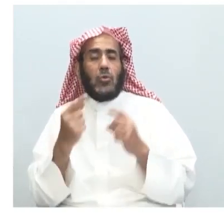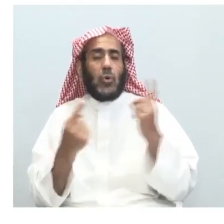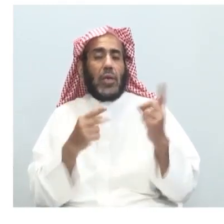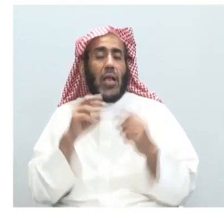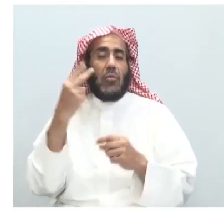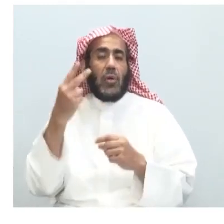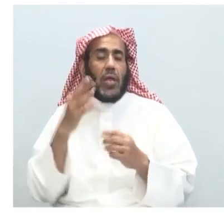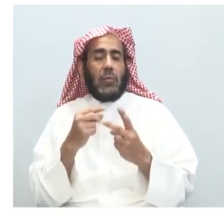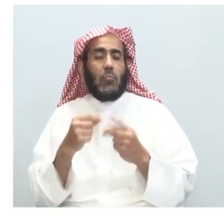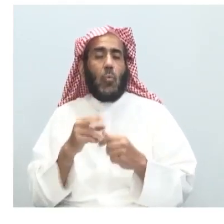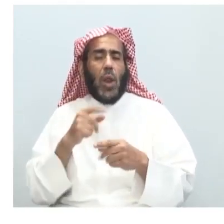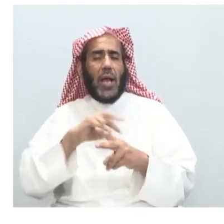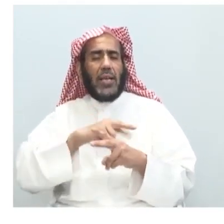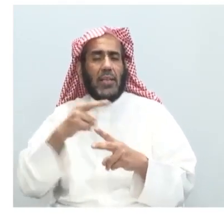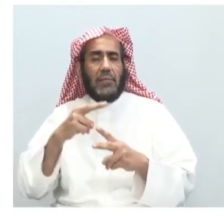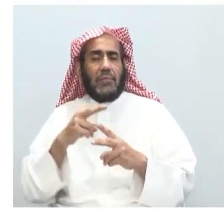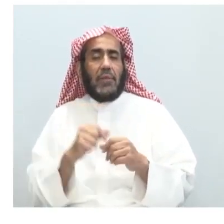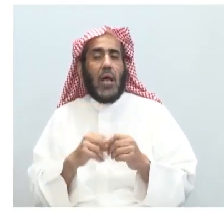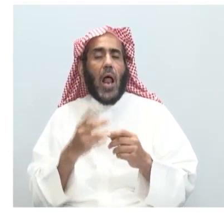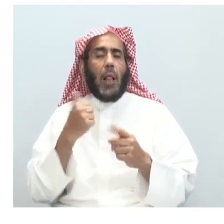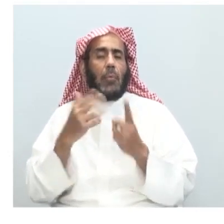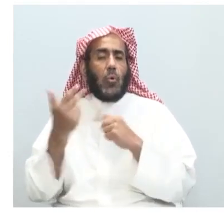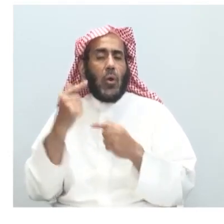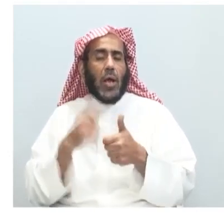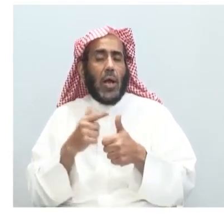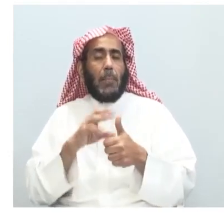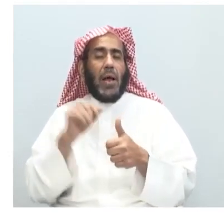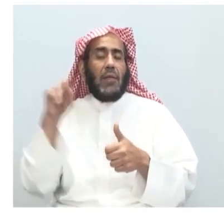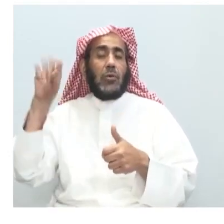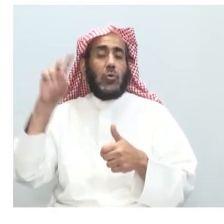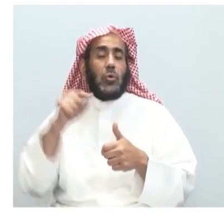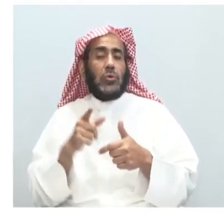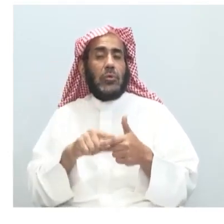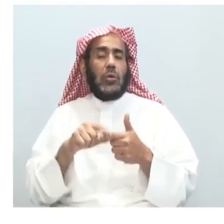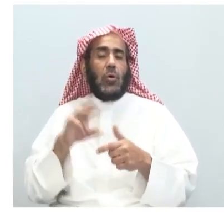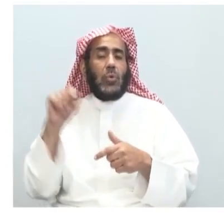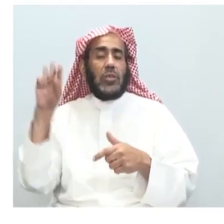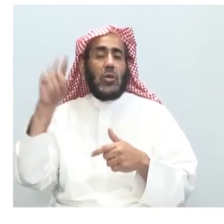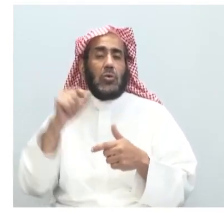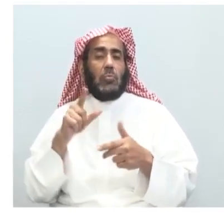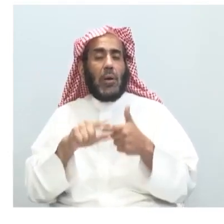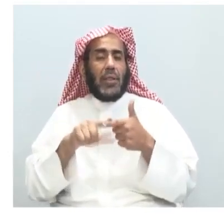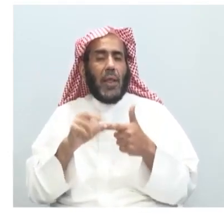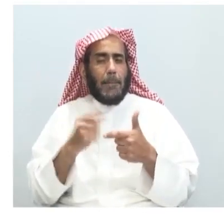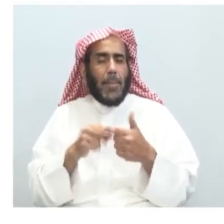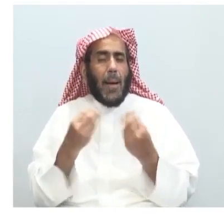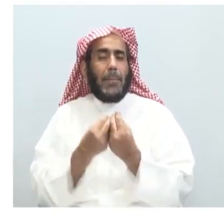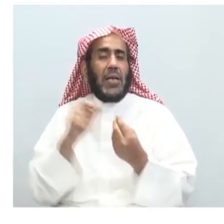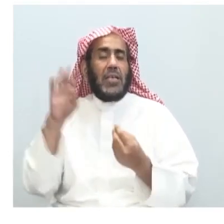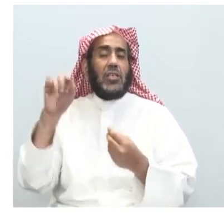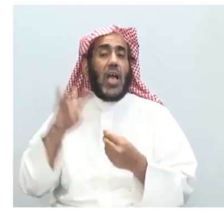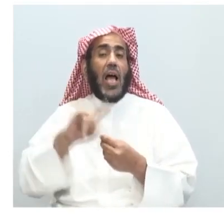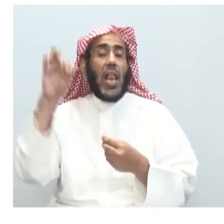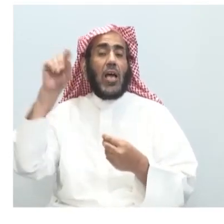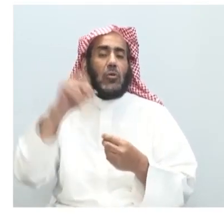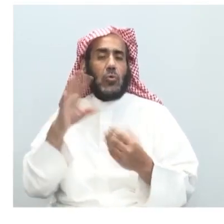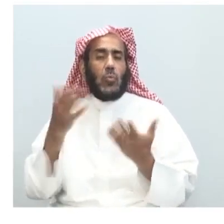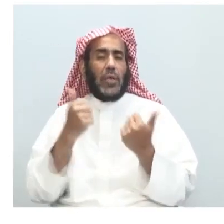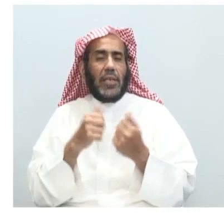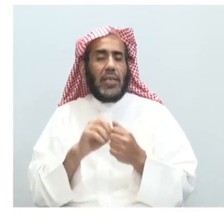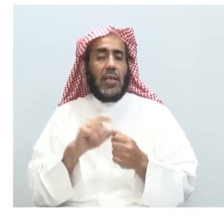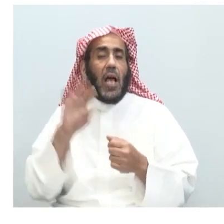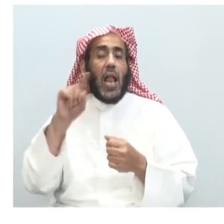الثنائيين ولكن يختلف المره الاولى كانت مع الفركتوز وهو السيكروز والمره الثانيه مع الجالك توز واعطاني